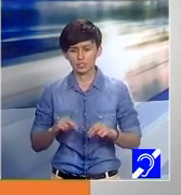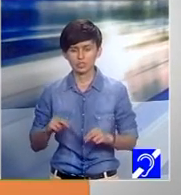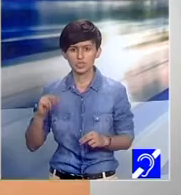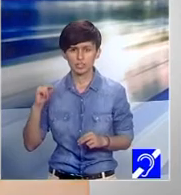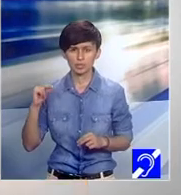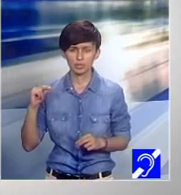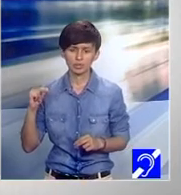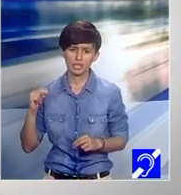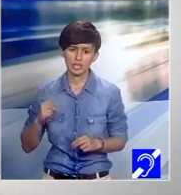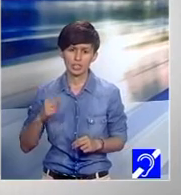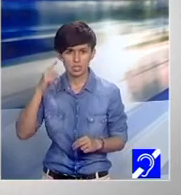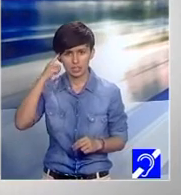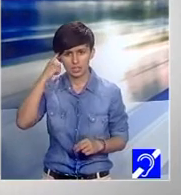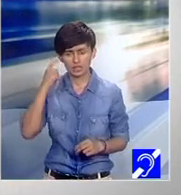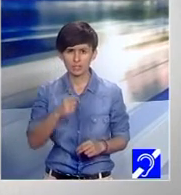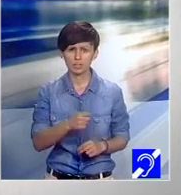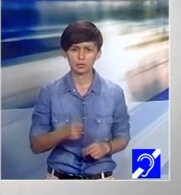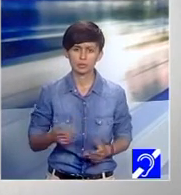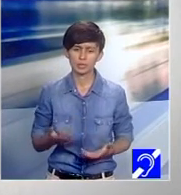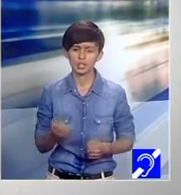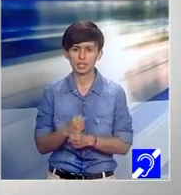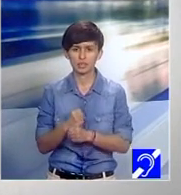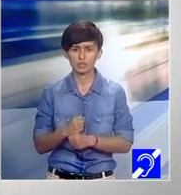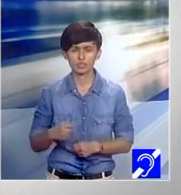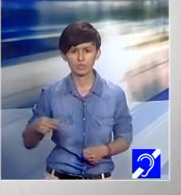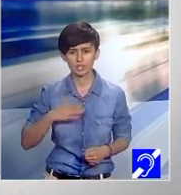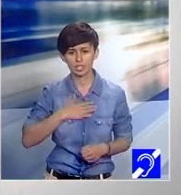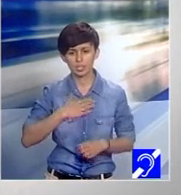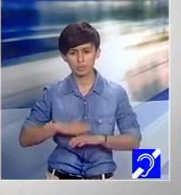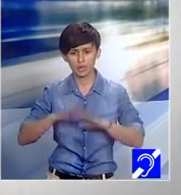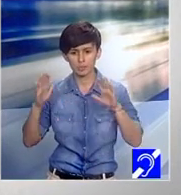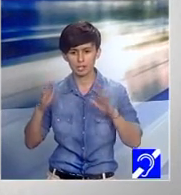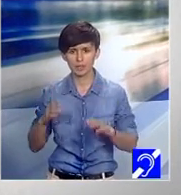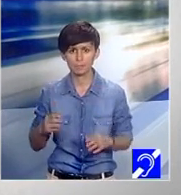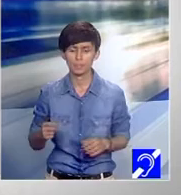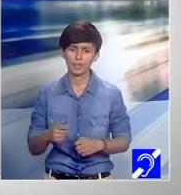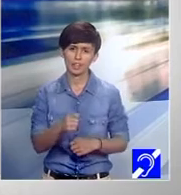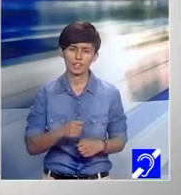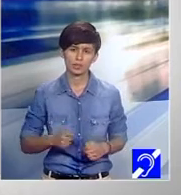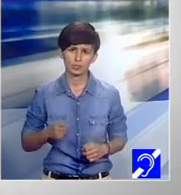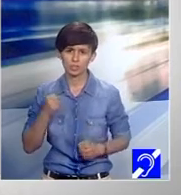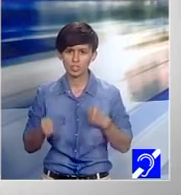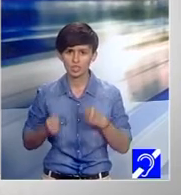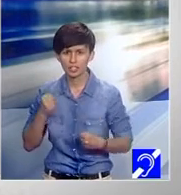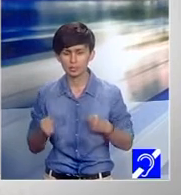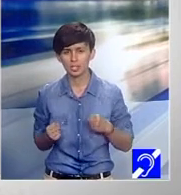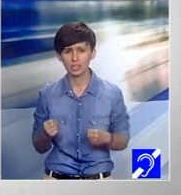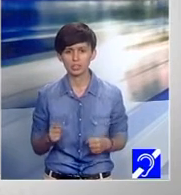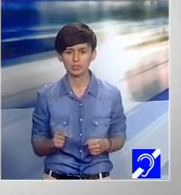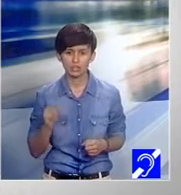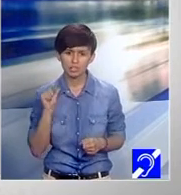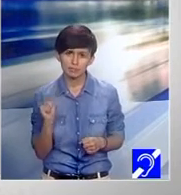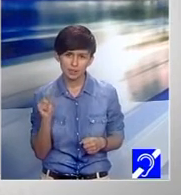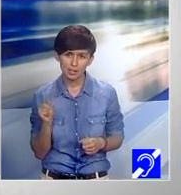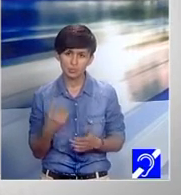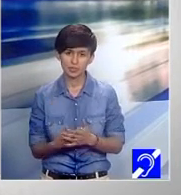tocmai ne-am gândit la un proiect pe care l-am derulat la Baia Mare, un proiect maraton, să zicem așa, opțiune maraton, o picătură pentru